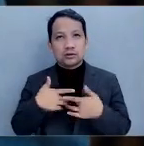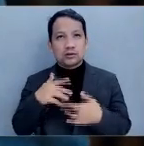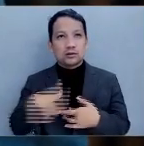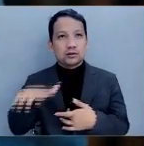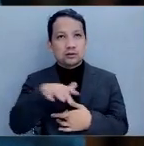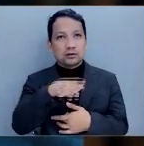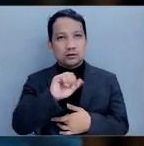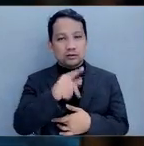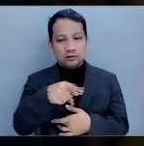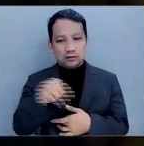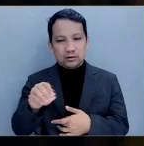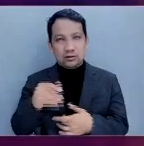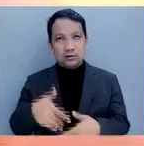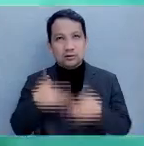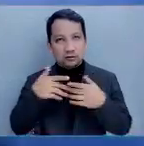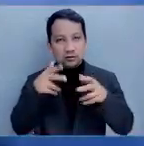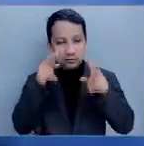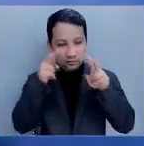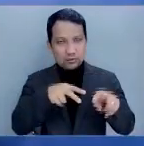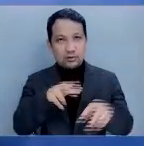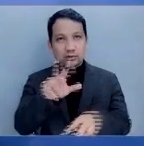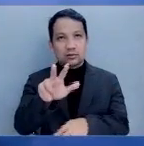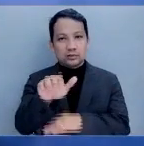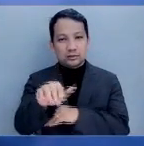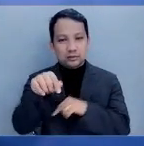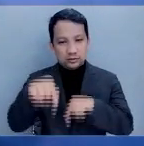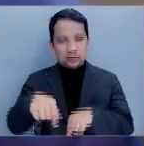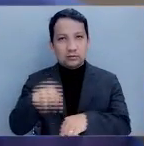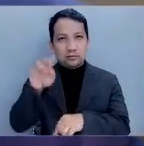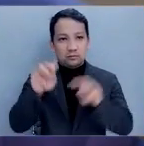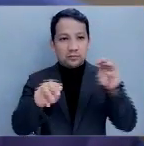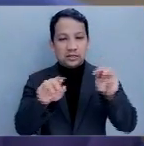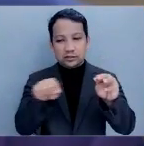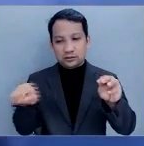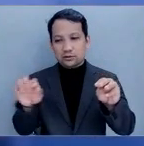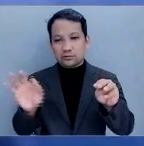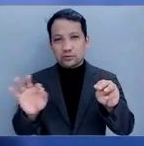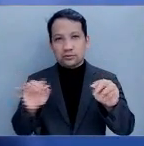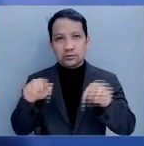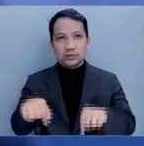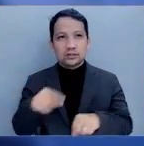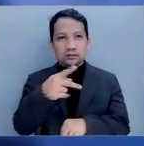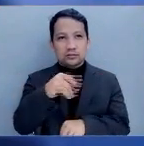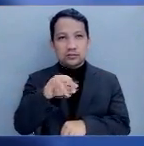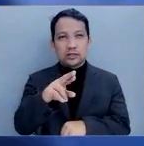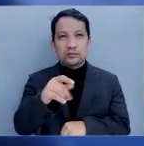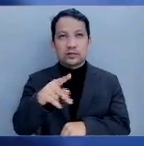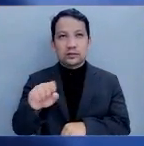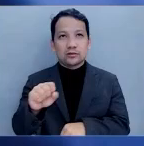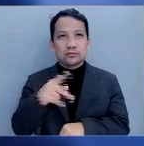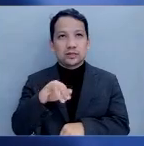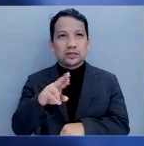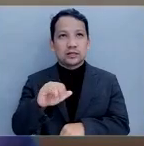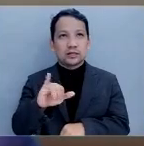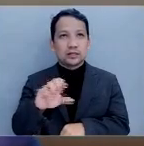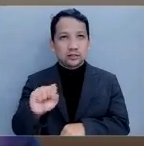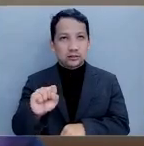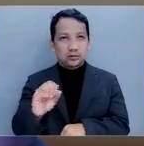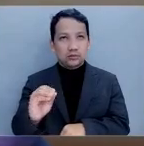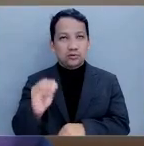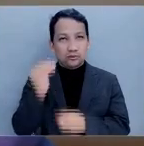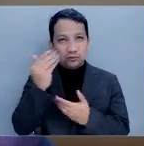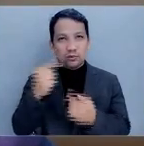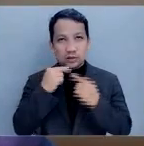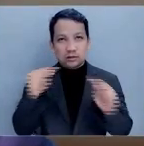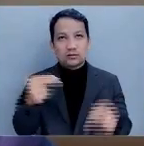apo, tutukan tuwing alas 3 ng hapon, Lunes hanggang Biyernes sa Pirapirasong Paraiso. Nagbabalita mula